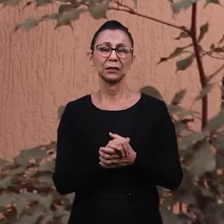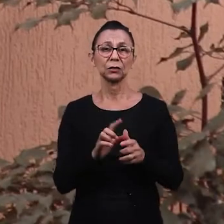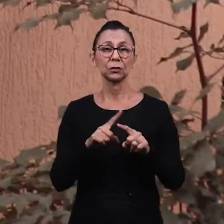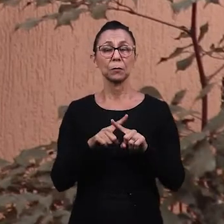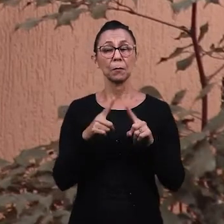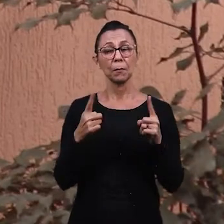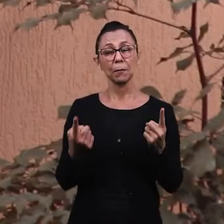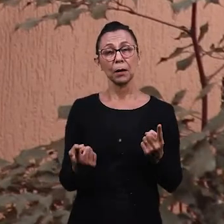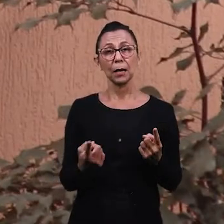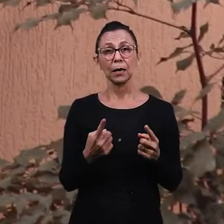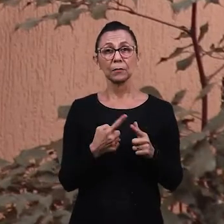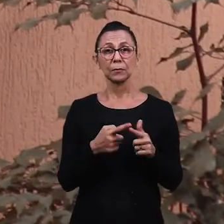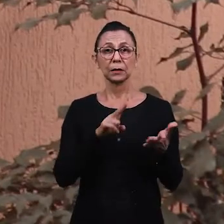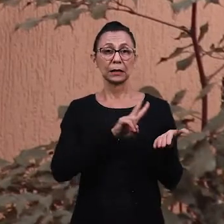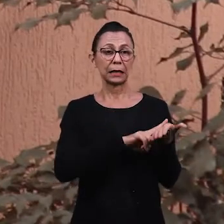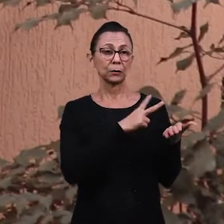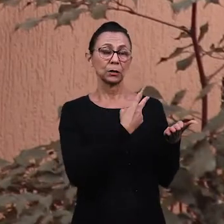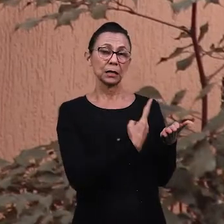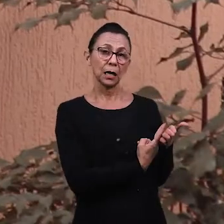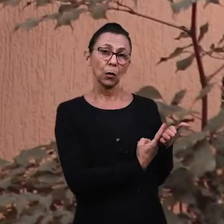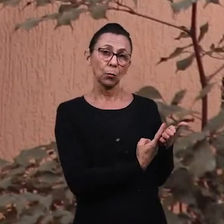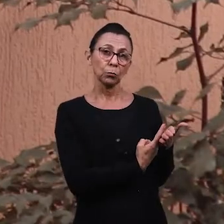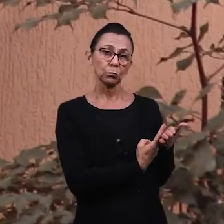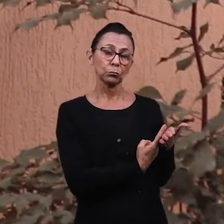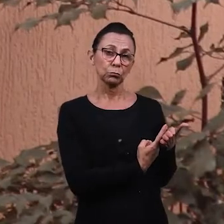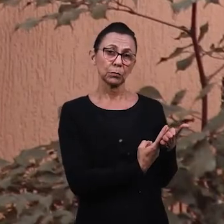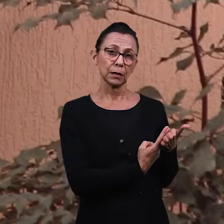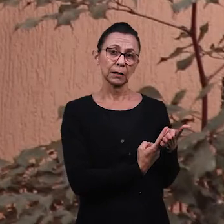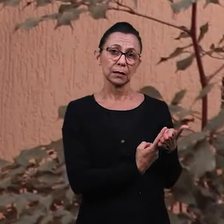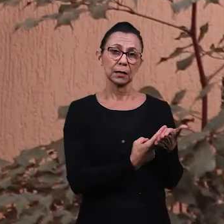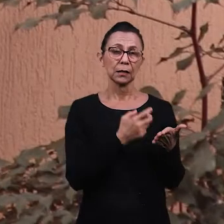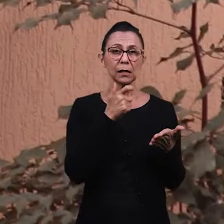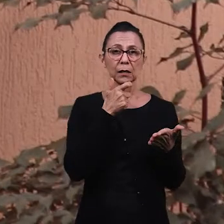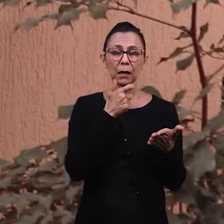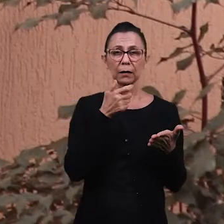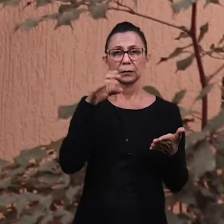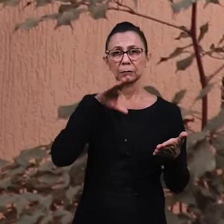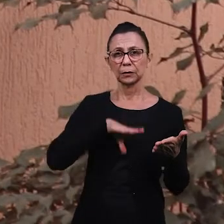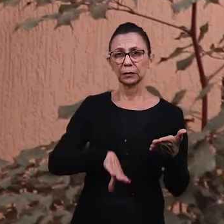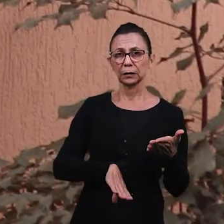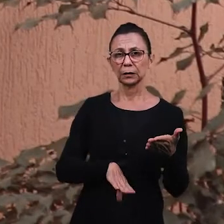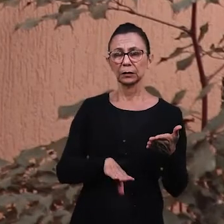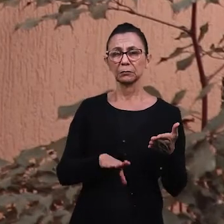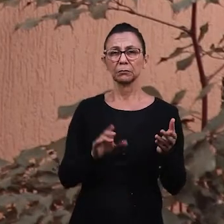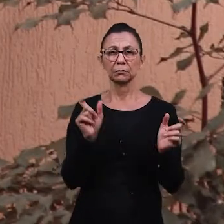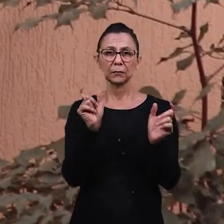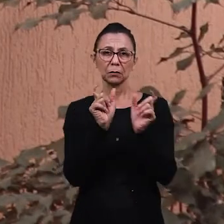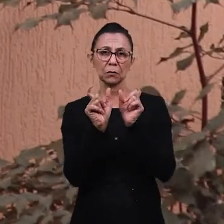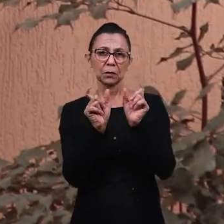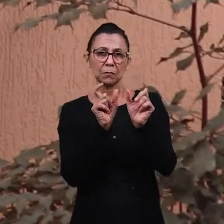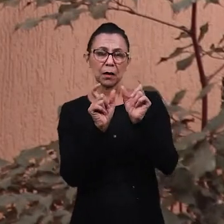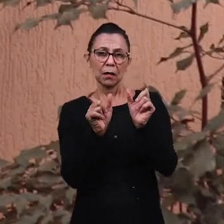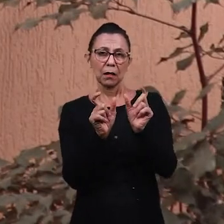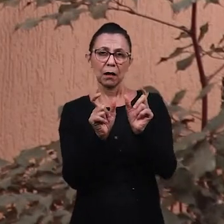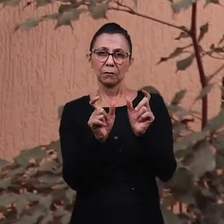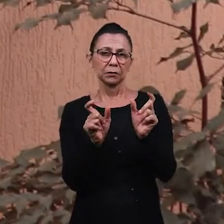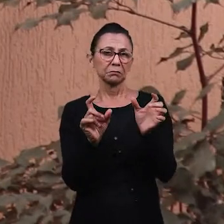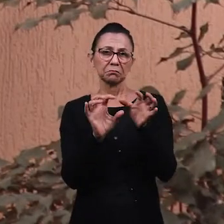le problème. Donc, dans la littérature plus spécifique, vous allez voir la distinction des deux termes.